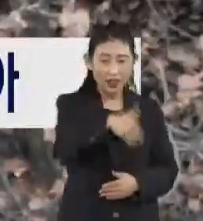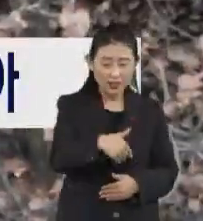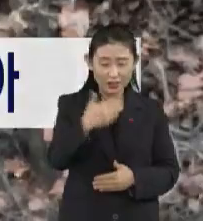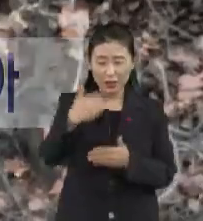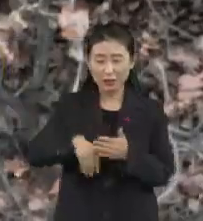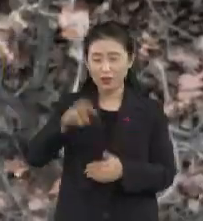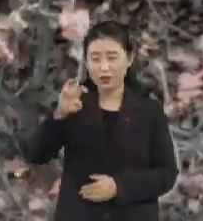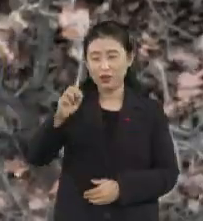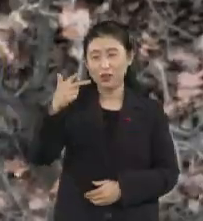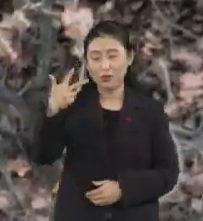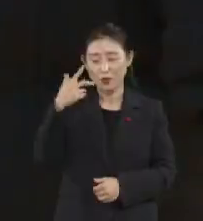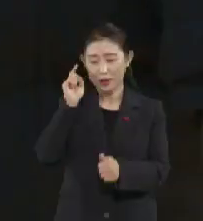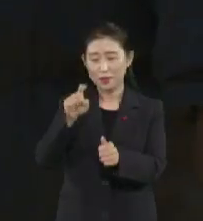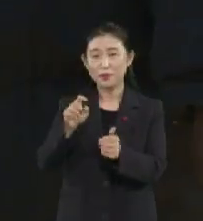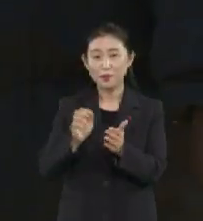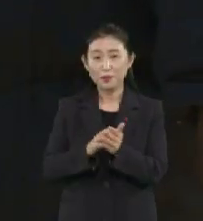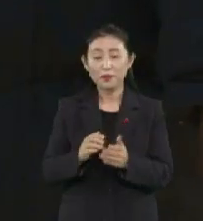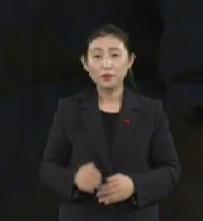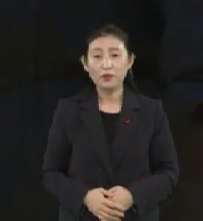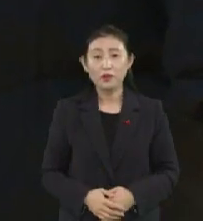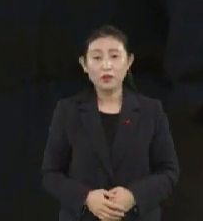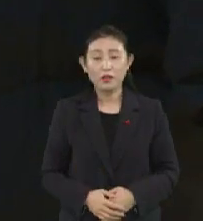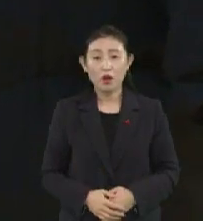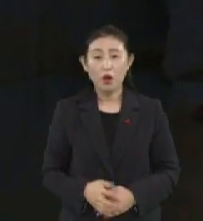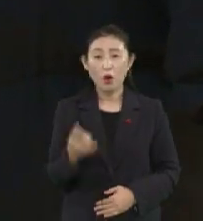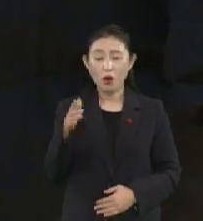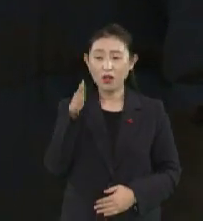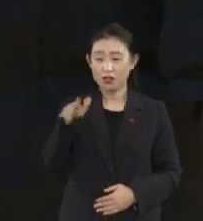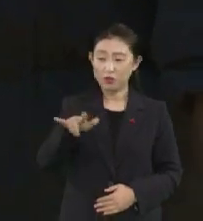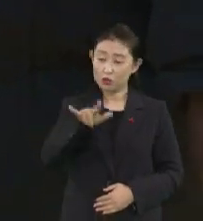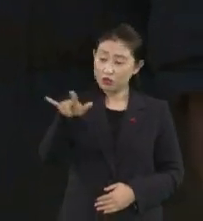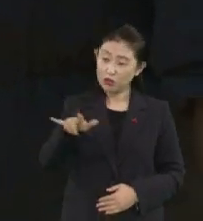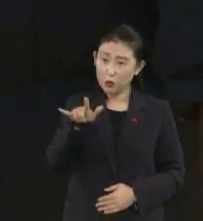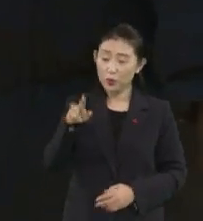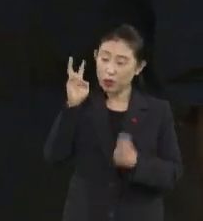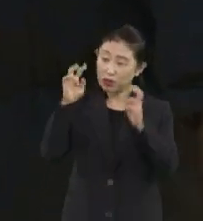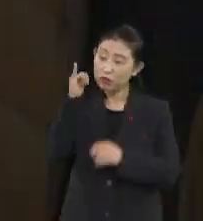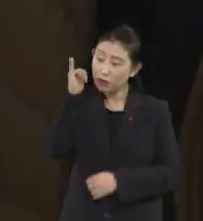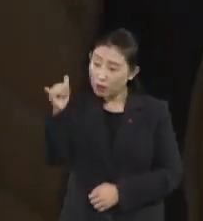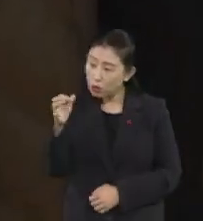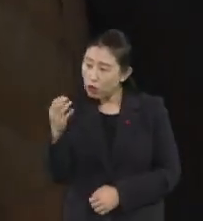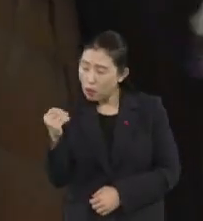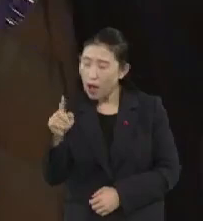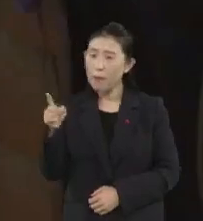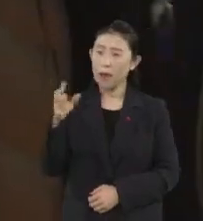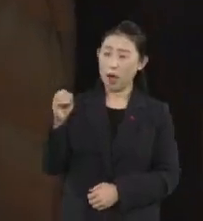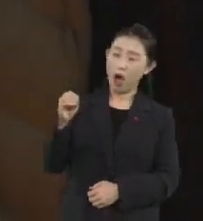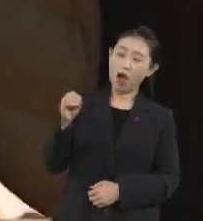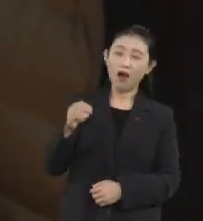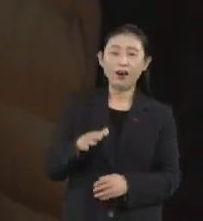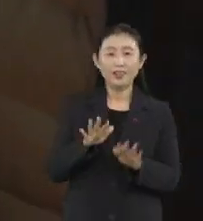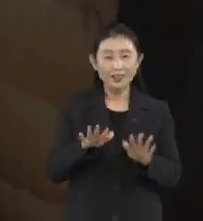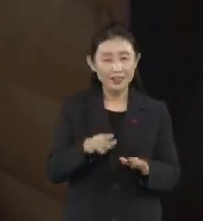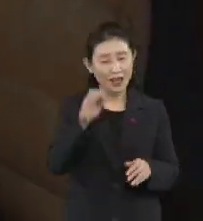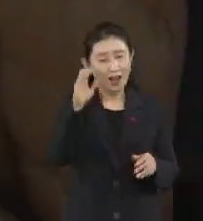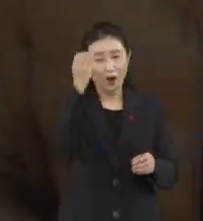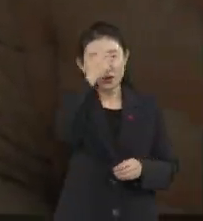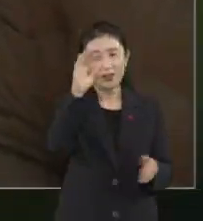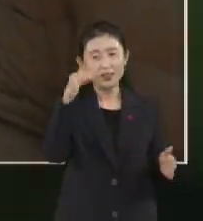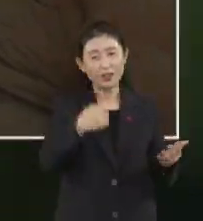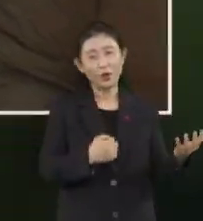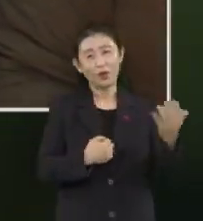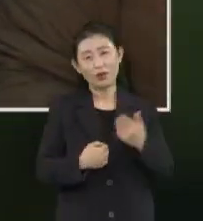37마리의 위치를 확인한 겁니다. 수백만 원이 필요한 드론 수색 업체까지 알아봤던 농장 주인은 비로소 마음을